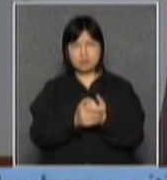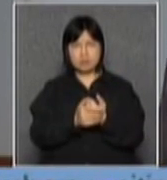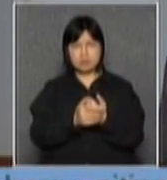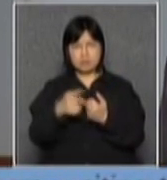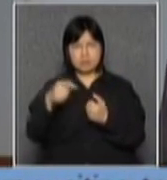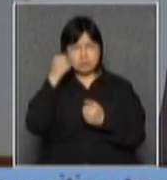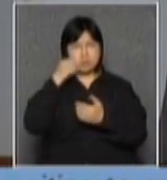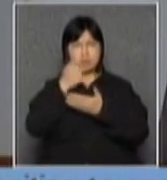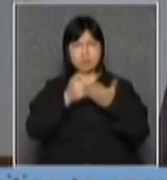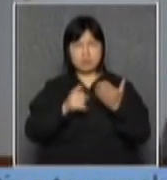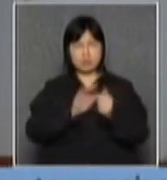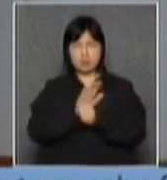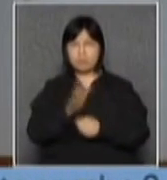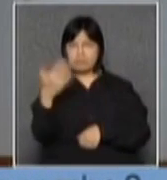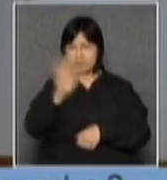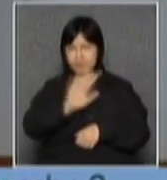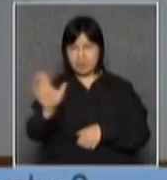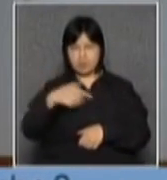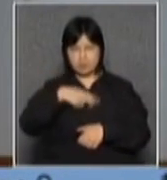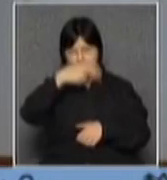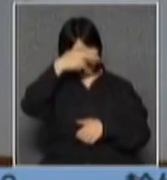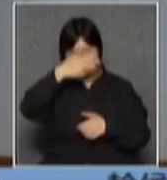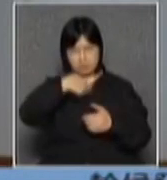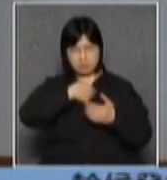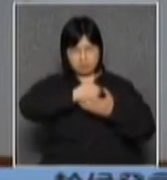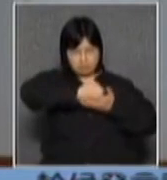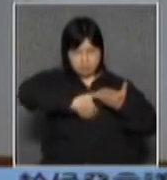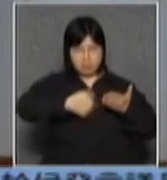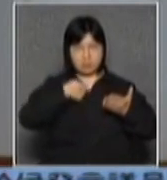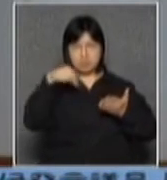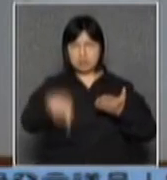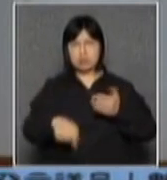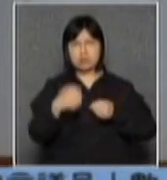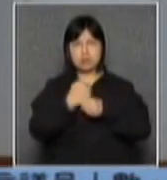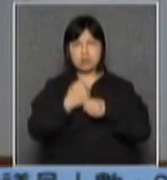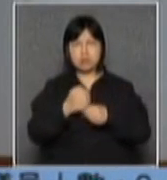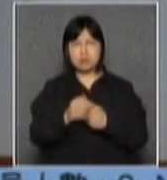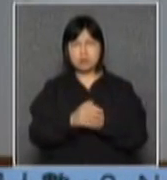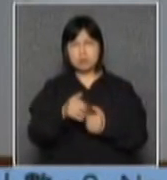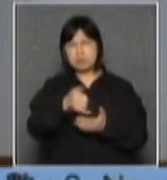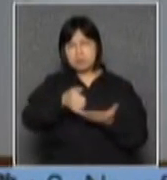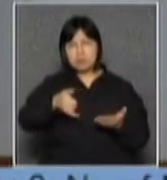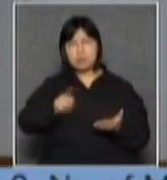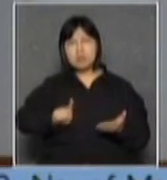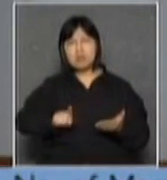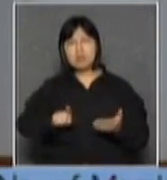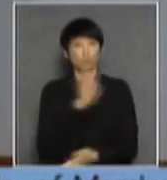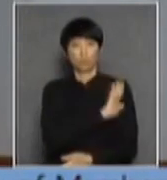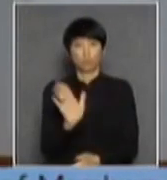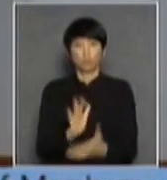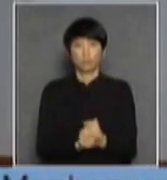休保障。我個政綱係要喺度實現嘅，我點可以退後呢？你曾俊